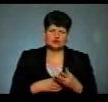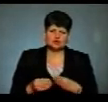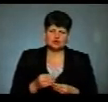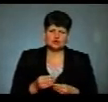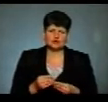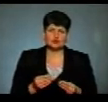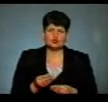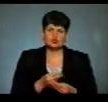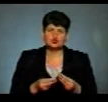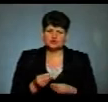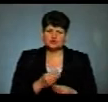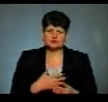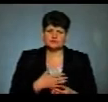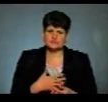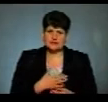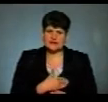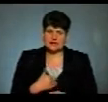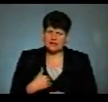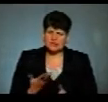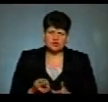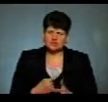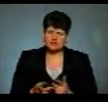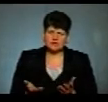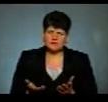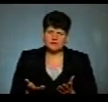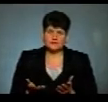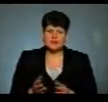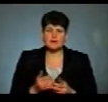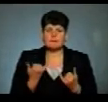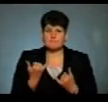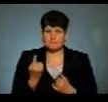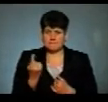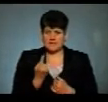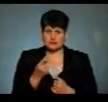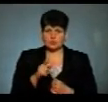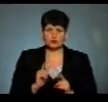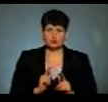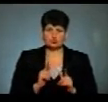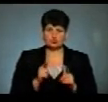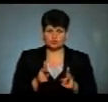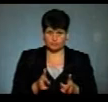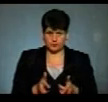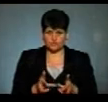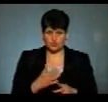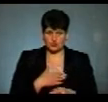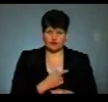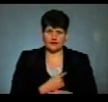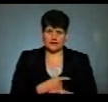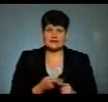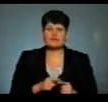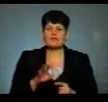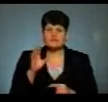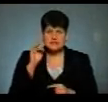принципі, не кожному потрібен такий апарат зараз? Ну, перший пацієнт, який поступив в нашу лікарню, ну, всі знають,